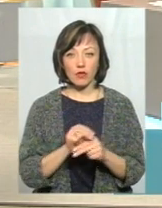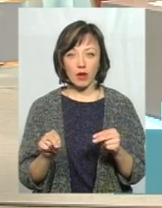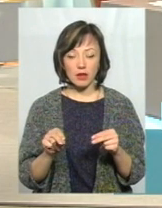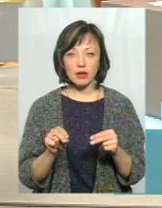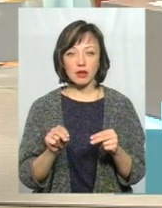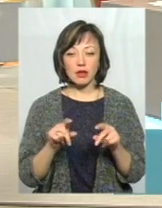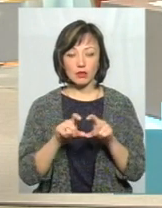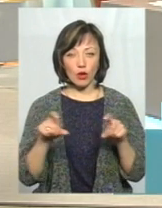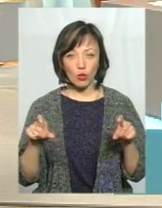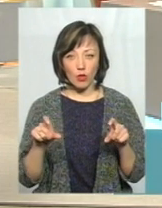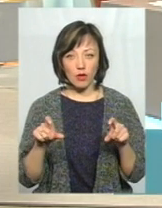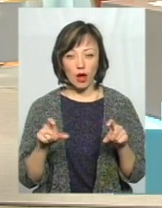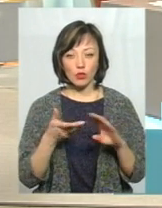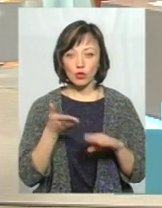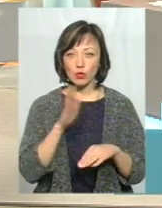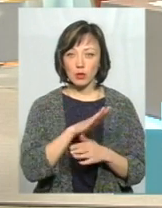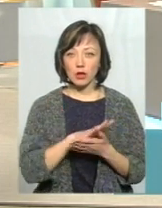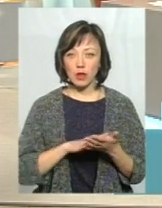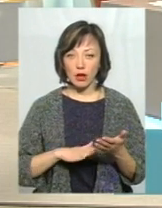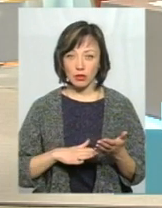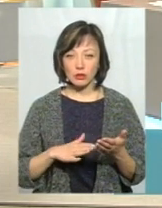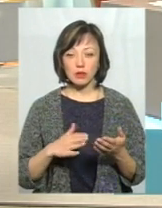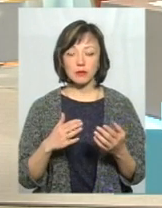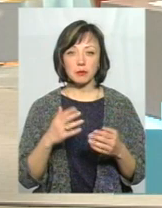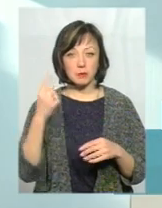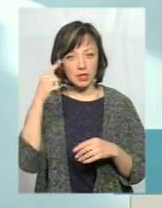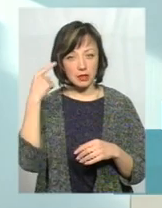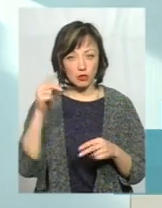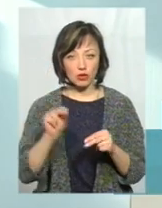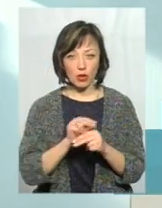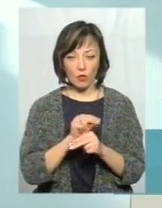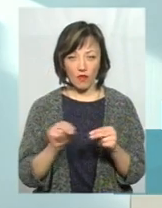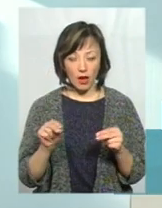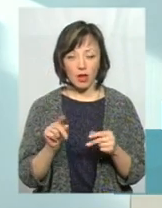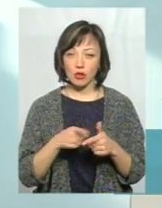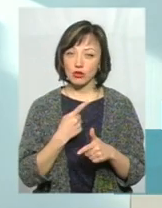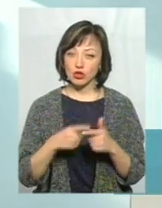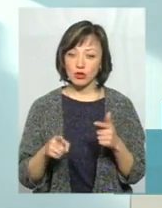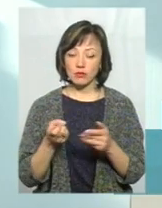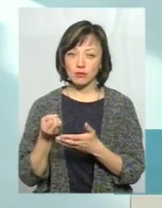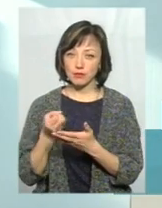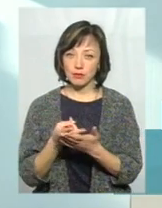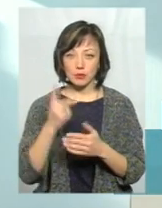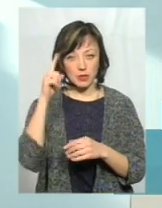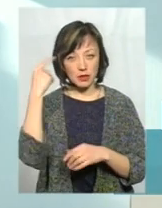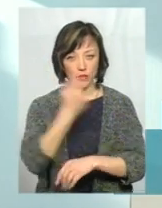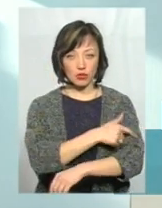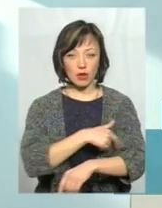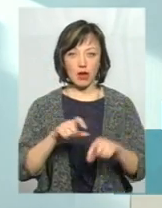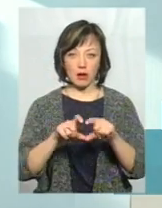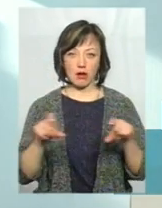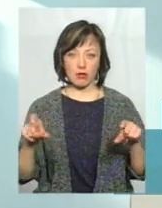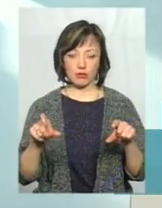установі, прийде додому і далі продовжить амбулаторне психіатричне лікування, чи вона буде доставлена в психіатричний